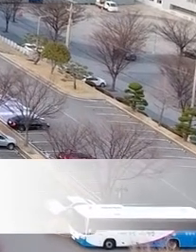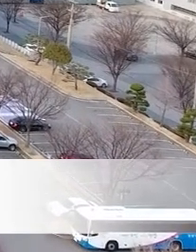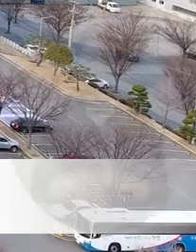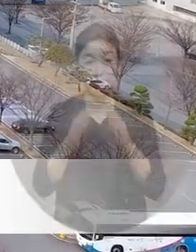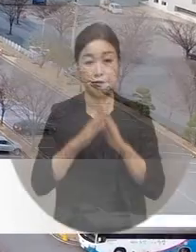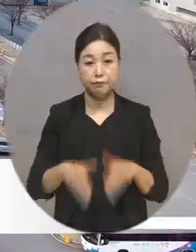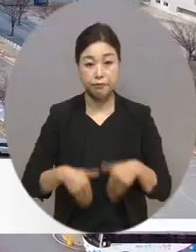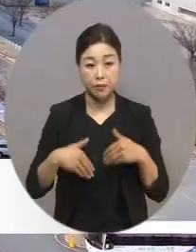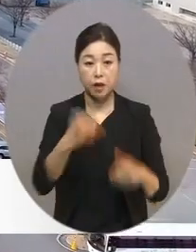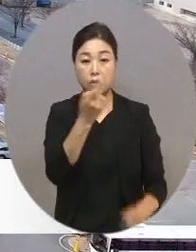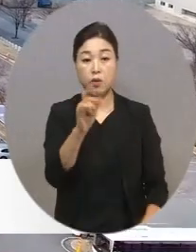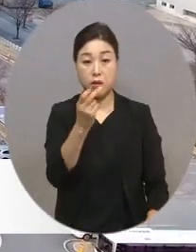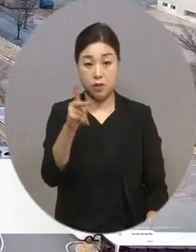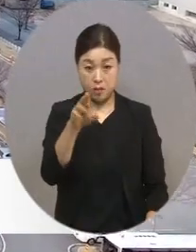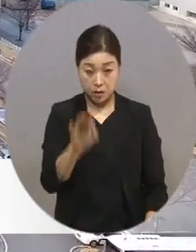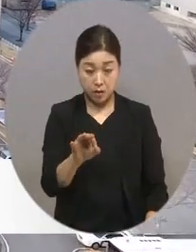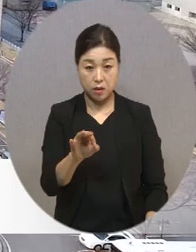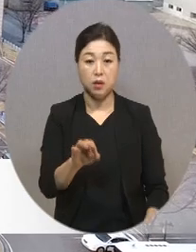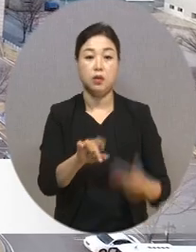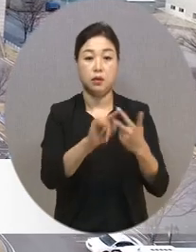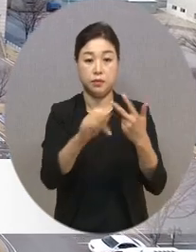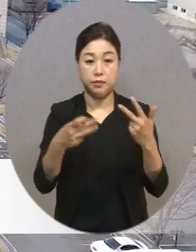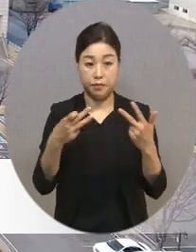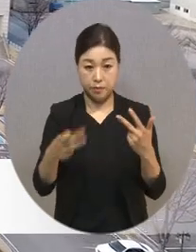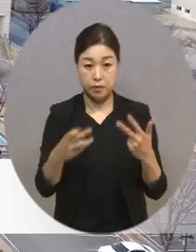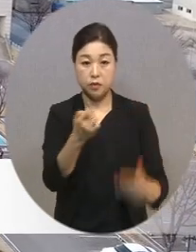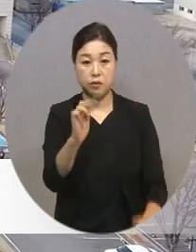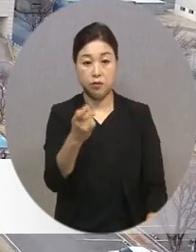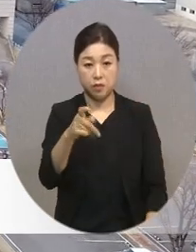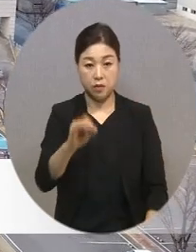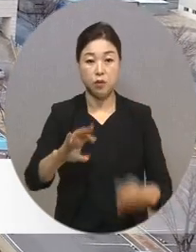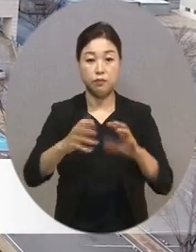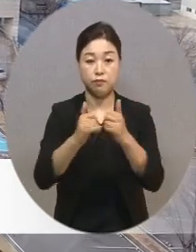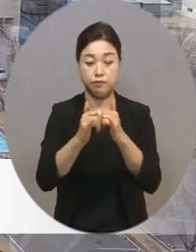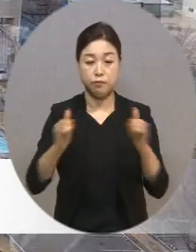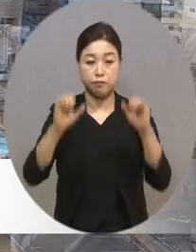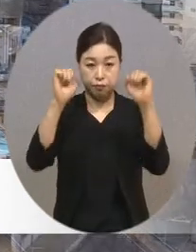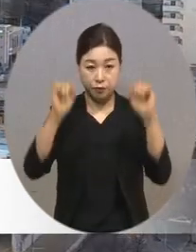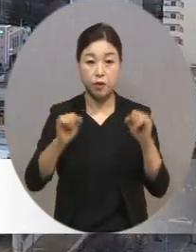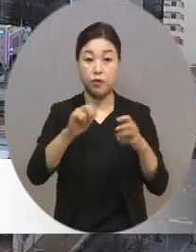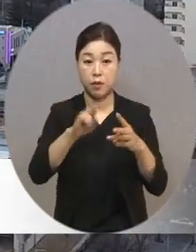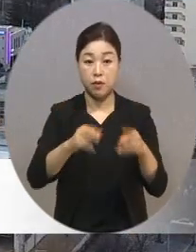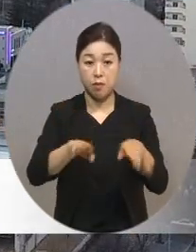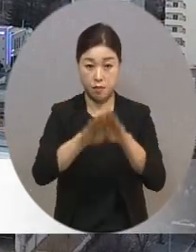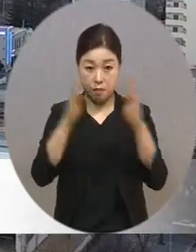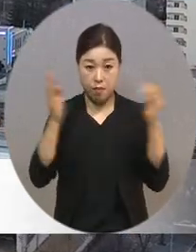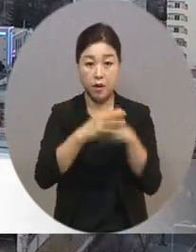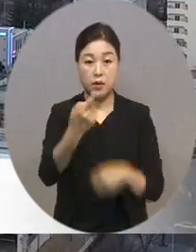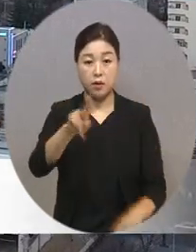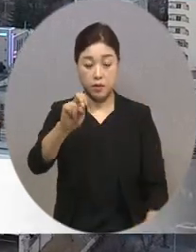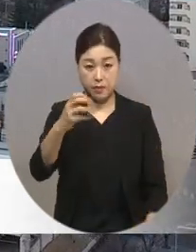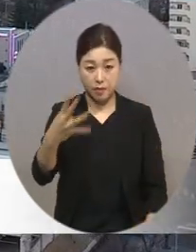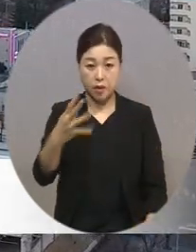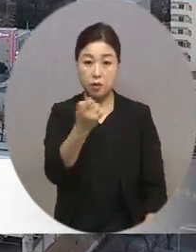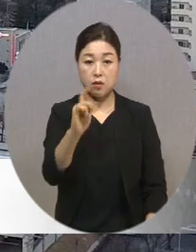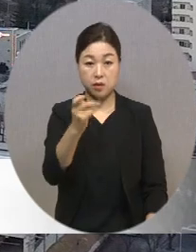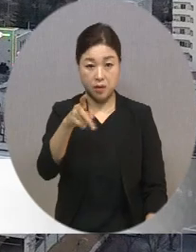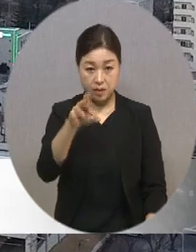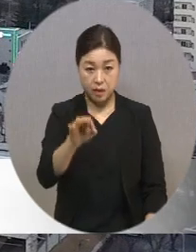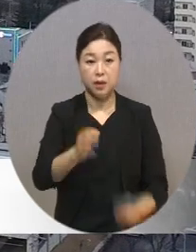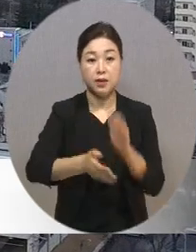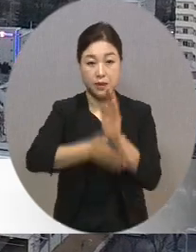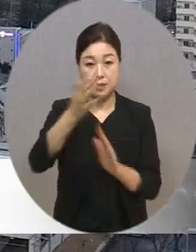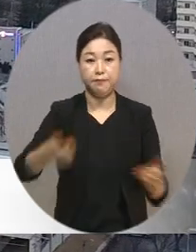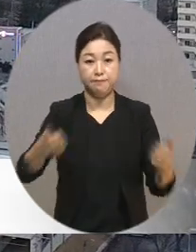전남 광양시는 지난 13일 광양국민체육센터에서 개최한 2024년 광양시장배